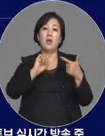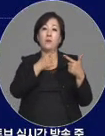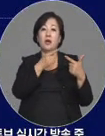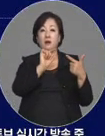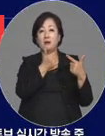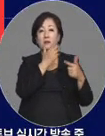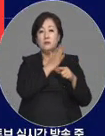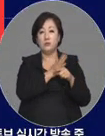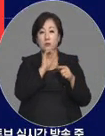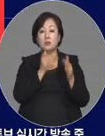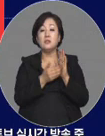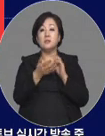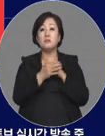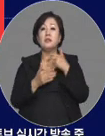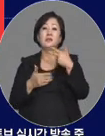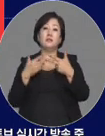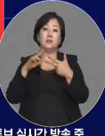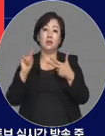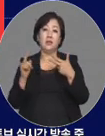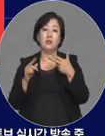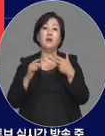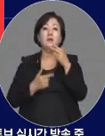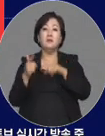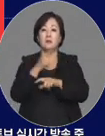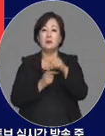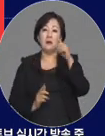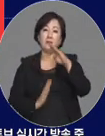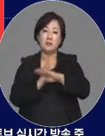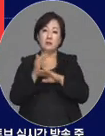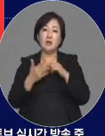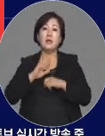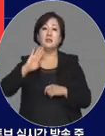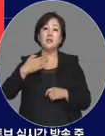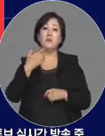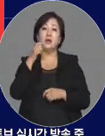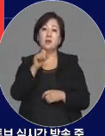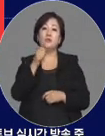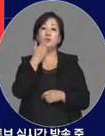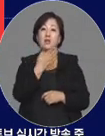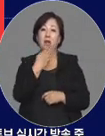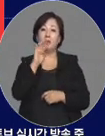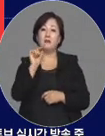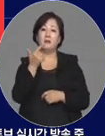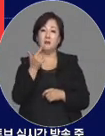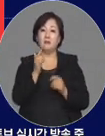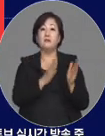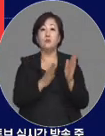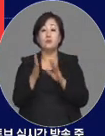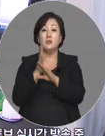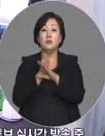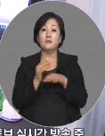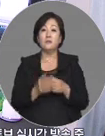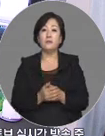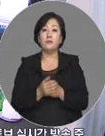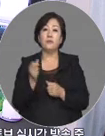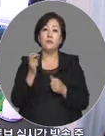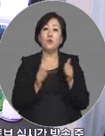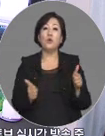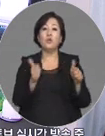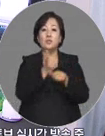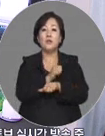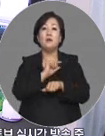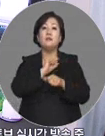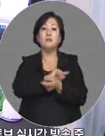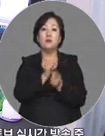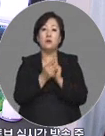안 됐지만 7대 의회 들어선 폭발적으로 증가해 464건을 기록했습니다. 또 인사권 독립에